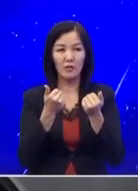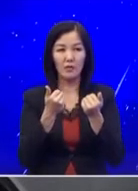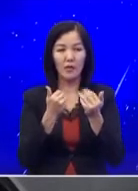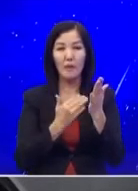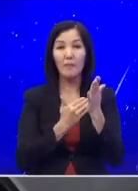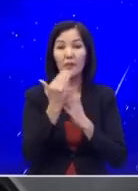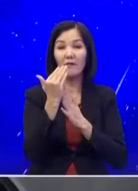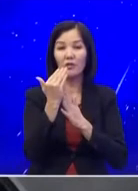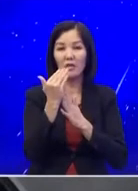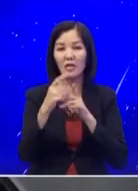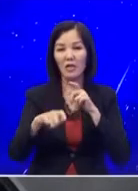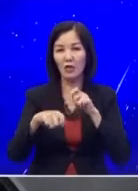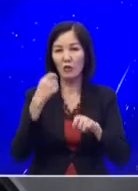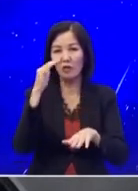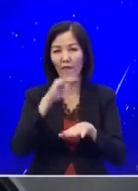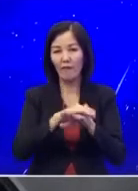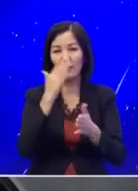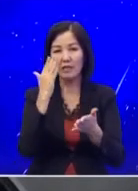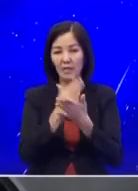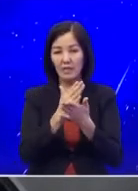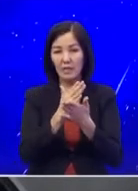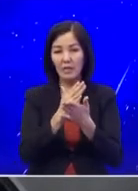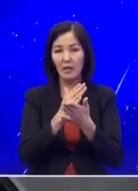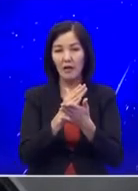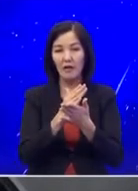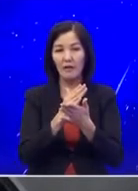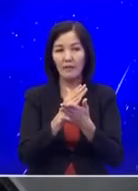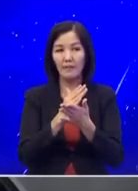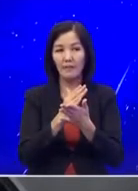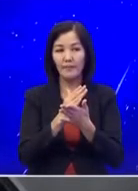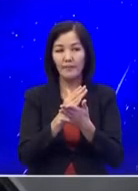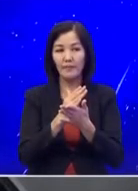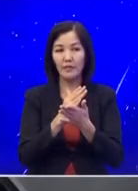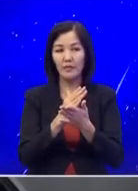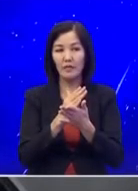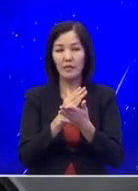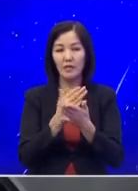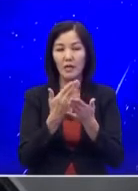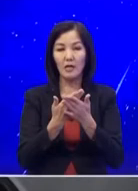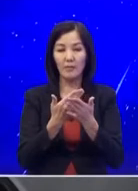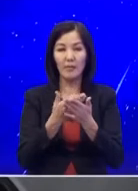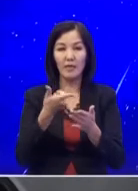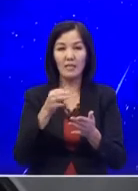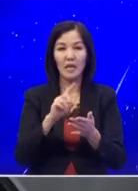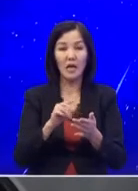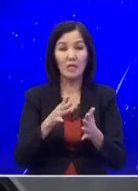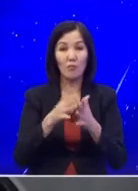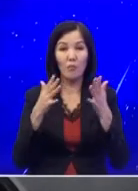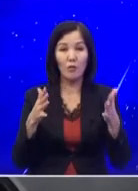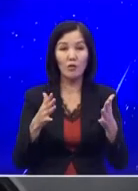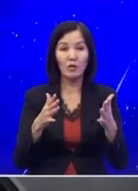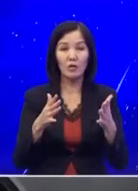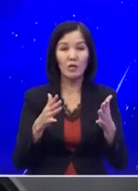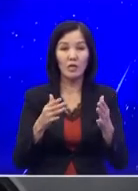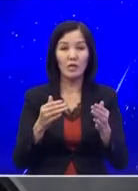превышения нормативов по автотранспортным средствам в дымности в отработавших газах передается в